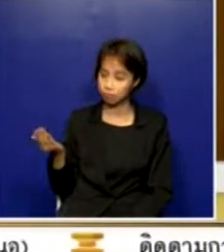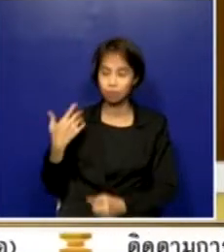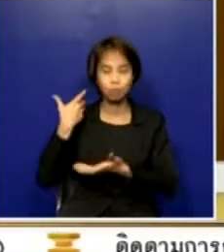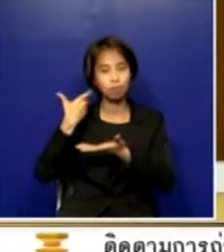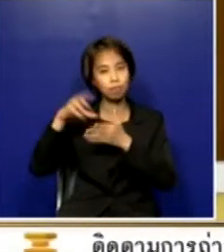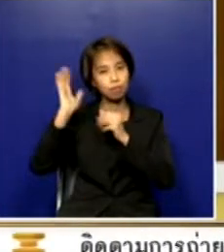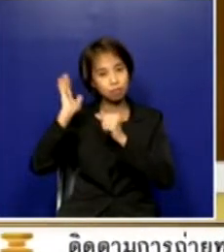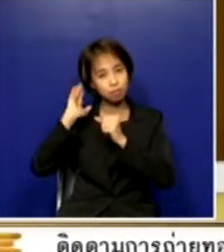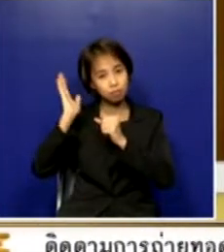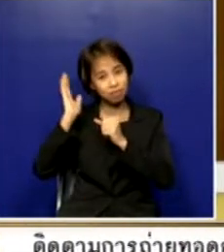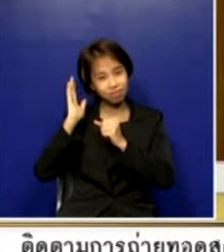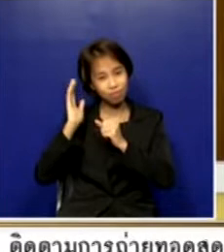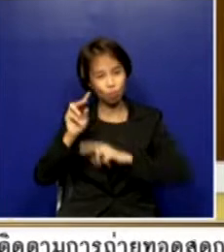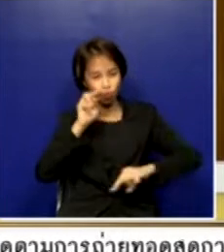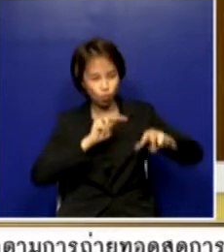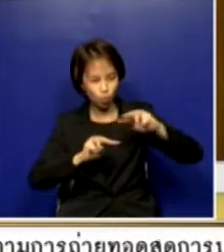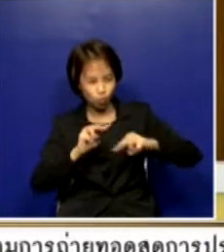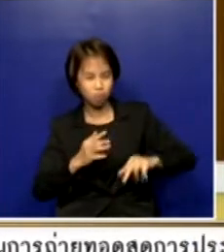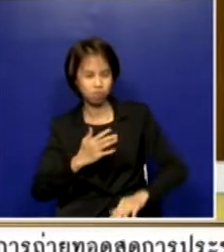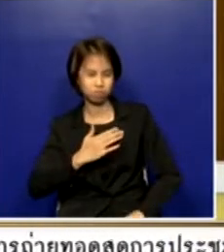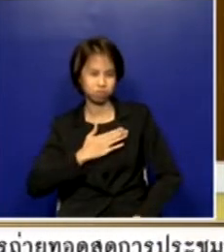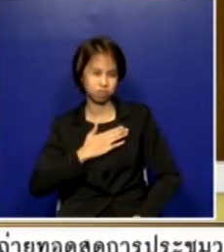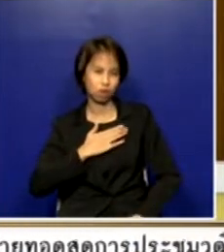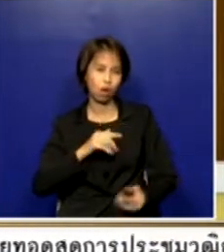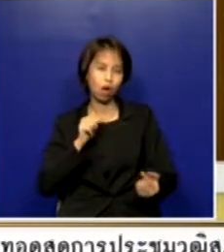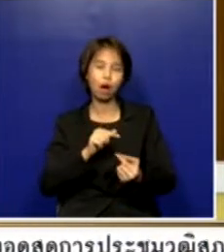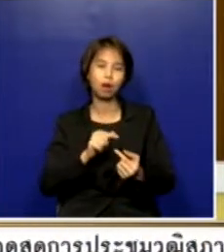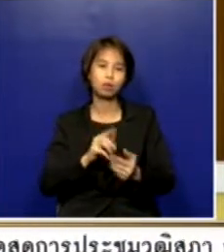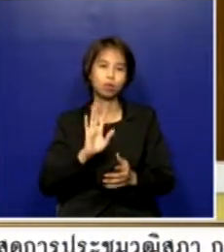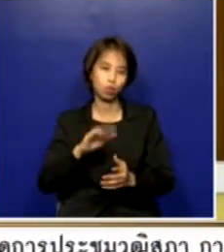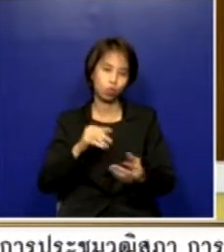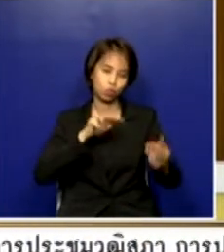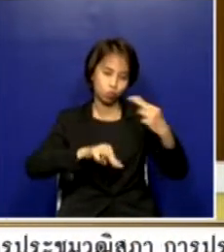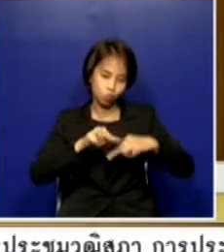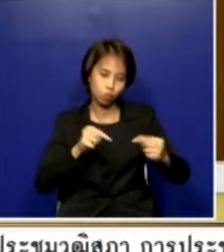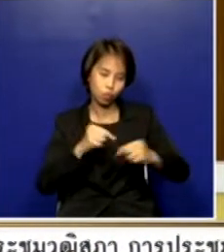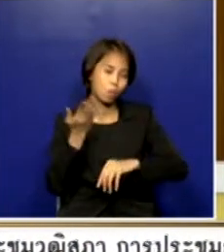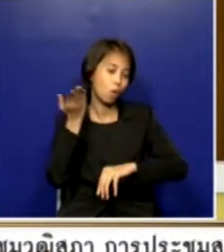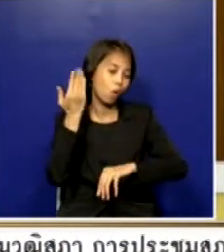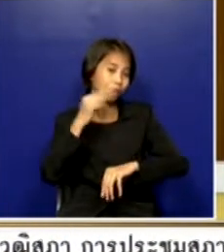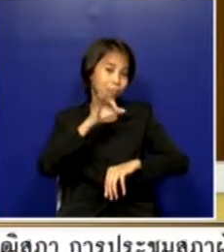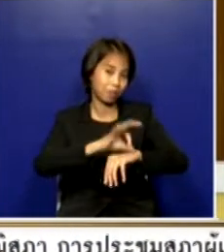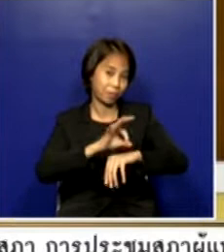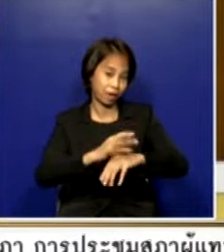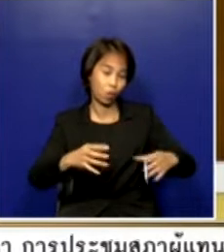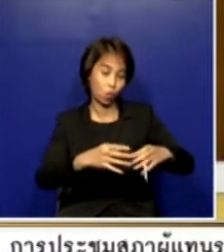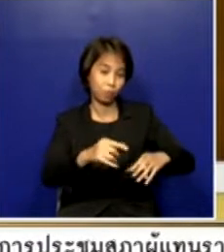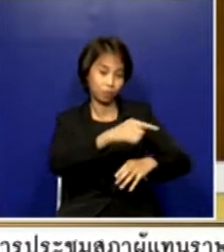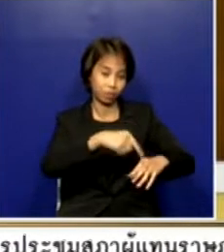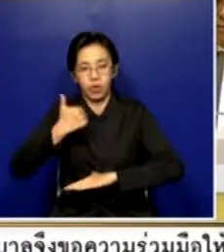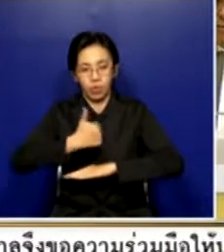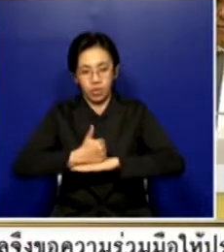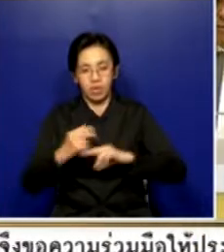ขณะที่รัฐมนตรีคนต่อมาที่ถูกอภิปรายก็คือคุณศักดิ์สยามชิดชอบรัฐมนตรีว่าการกระทรวงคมนาคมนะครับ